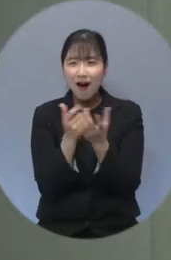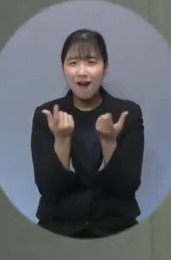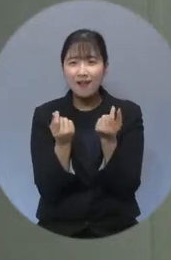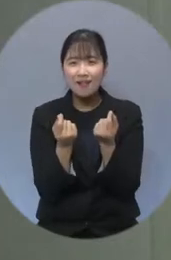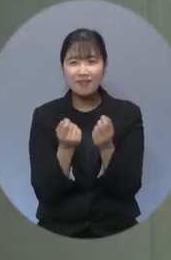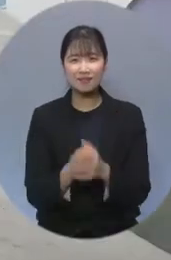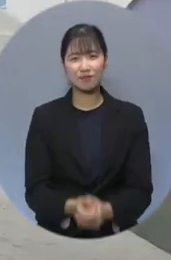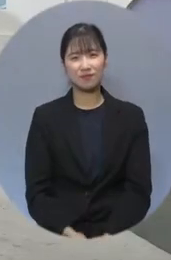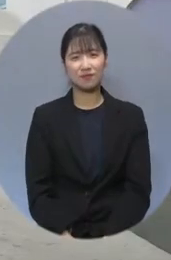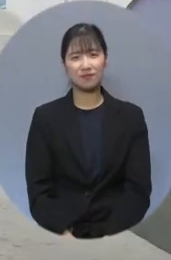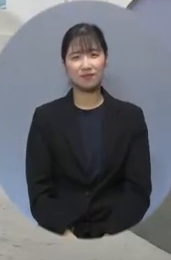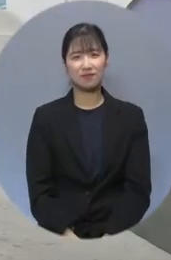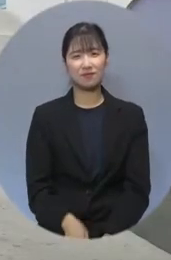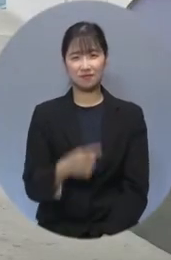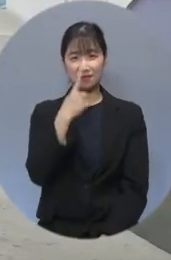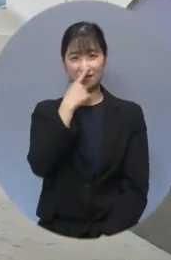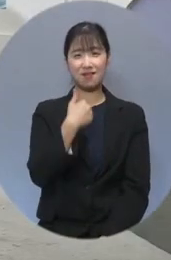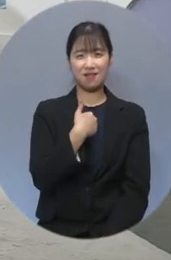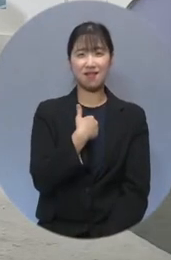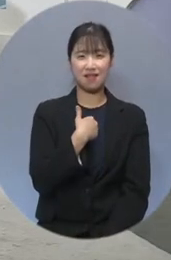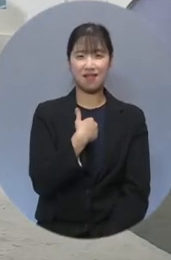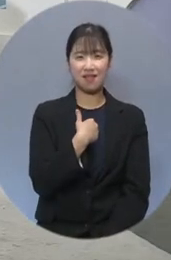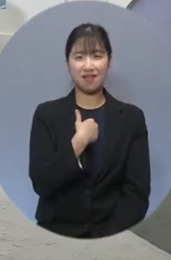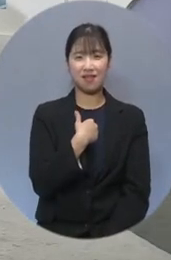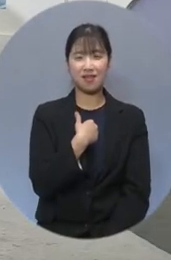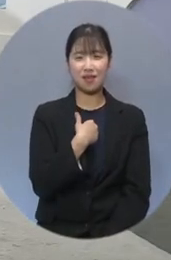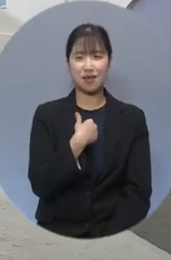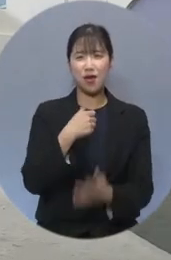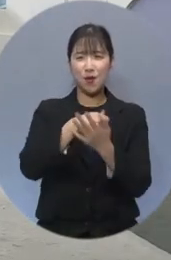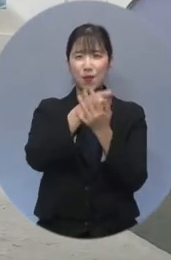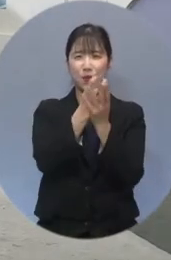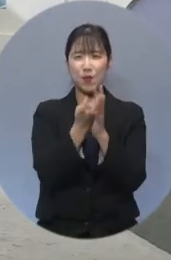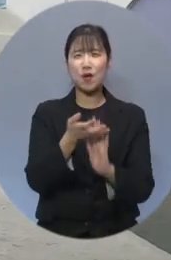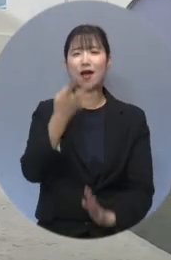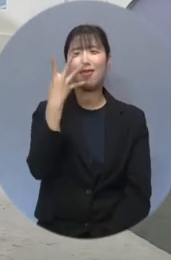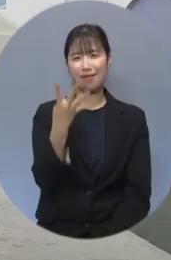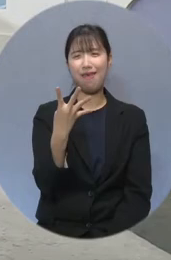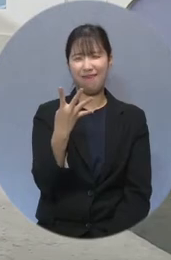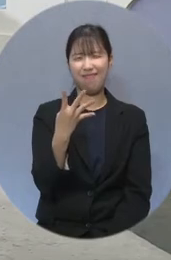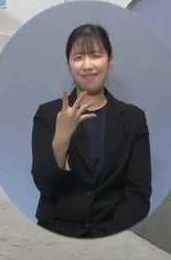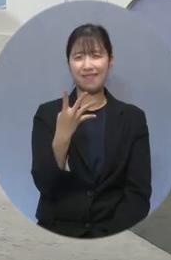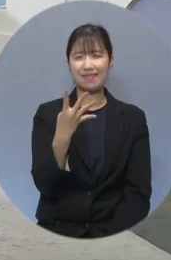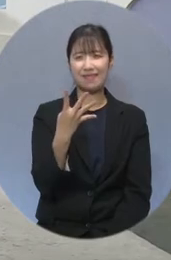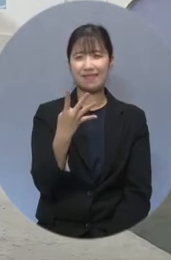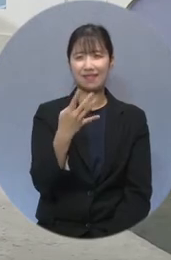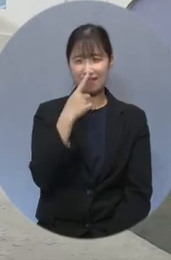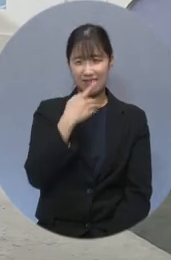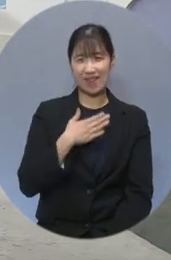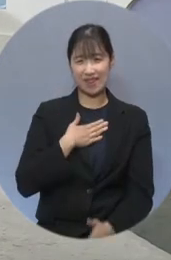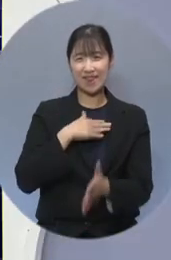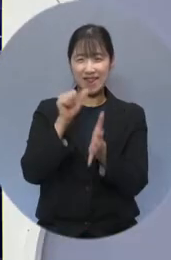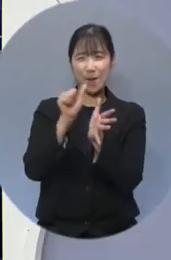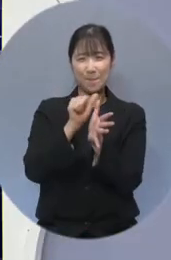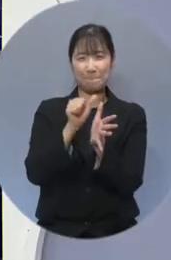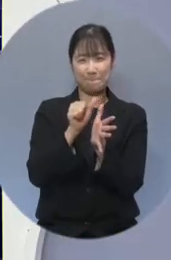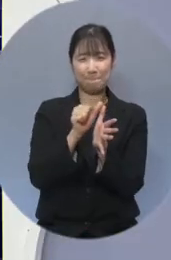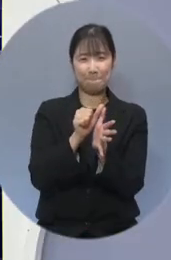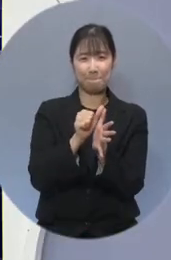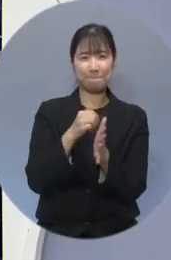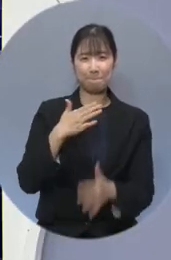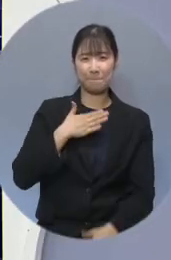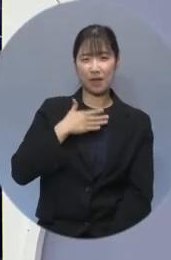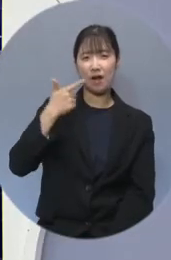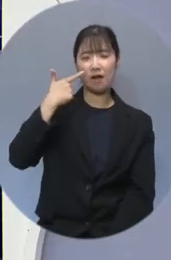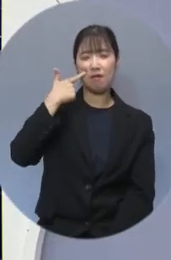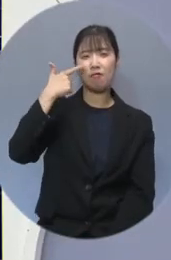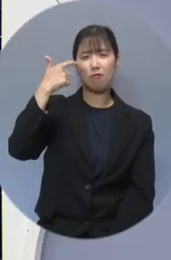뭐 저는 뭐 이제 제가 이제 저희 사남매가 저희가 형제가 사남매인데요. 아, 제가 장남이고요. 제 아버님이